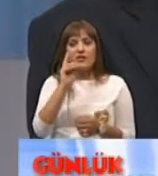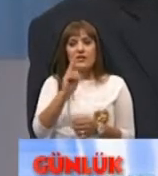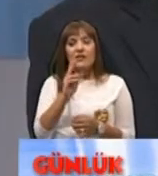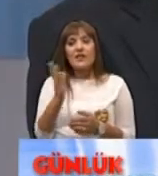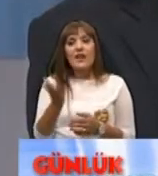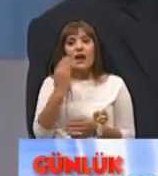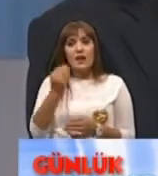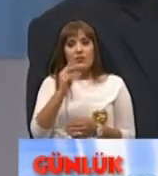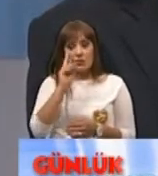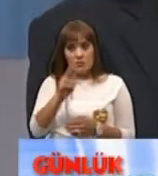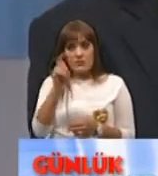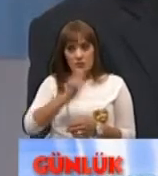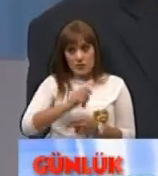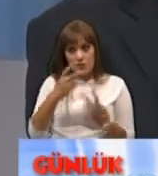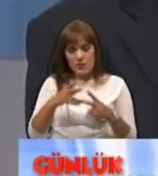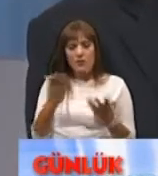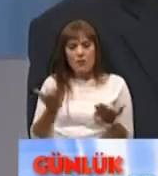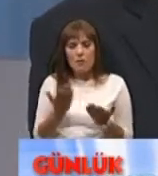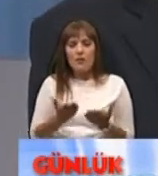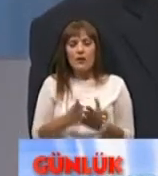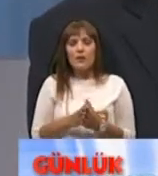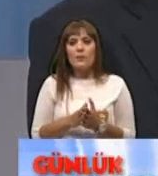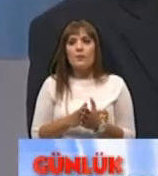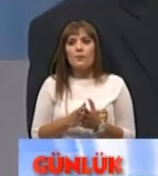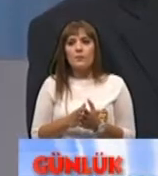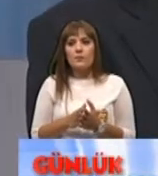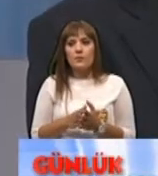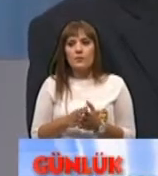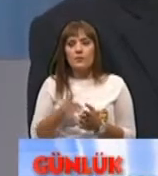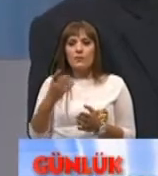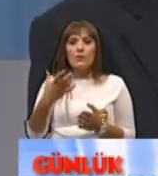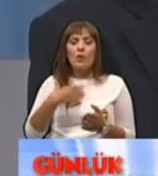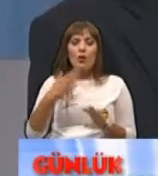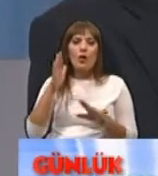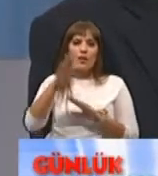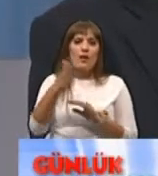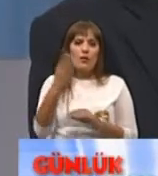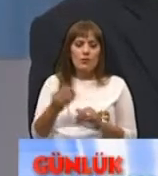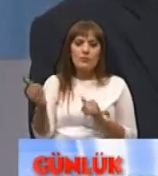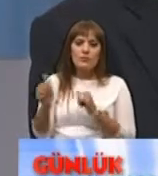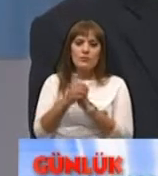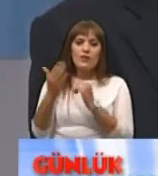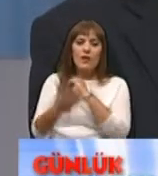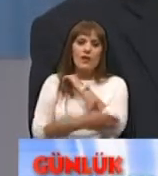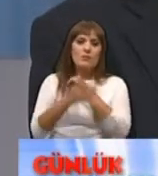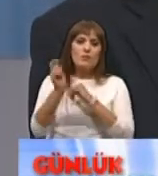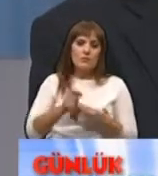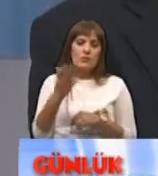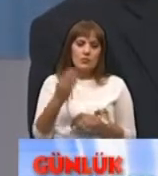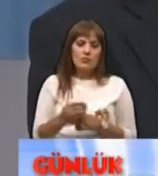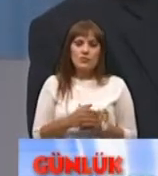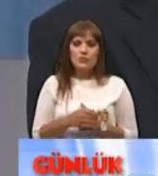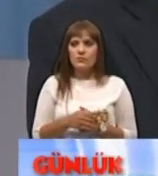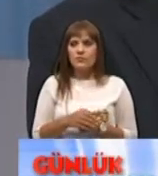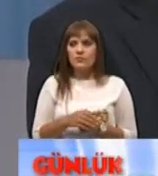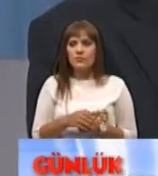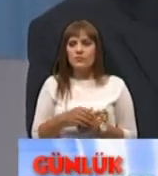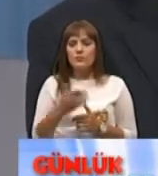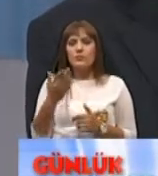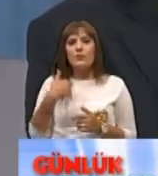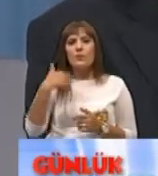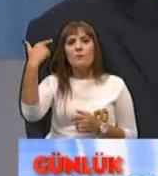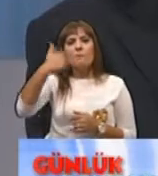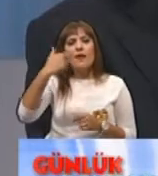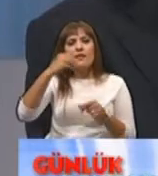iyi görünmesi sağlayabiliyorsak tabii ki ek oluyoruz ve bunu sağlıyoruz kişiye. Evet. İşte